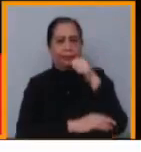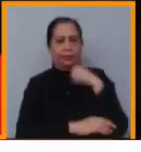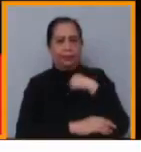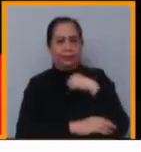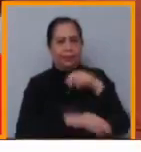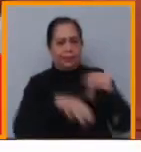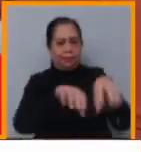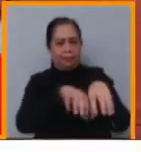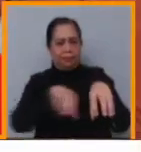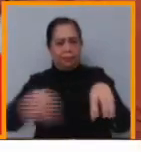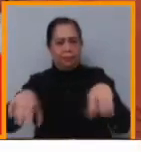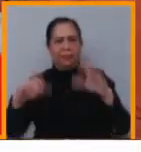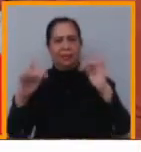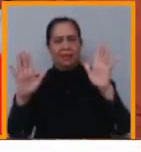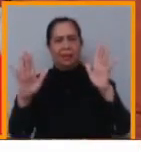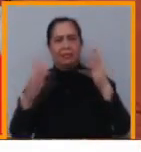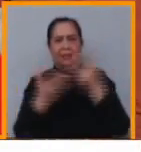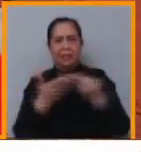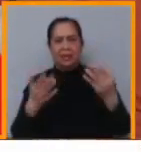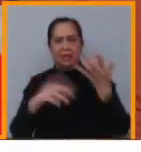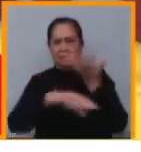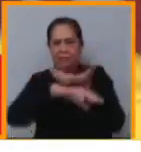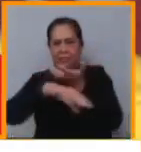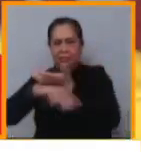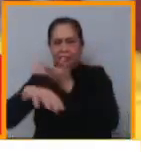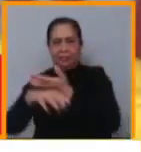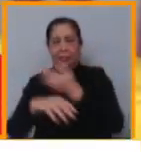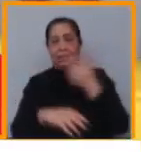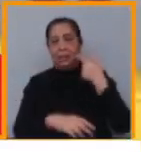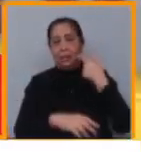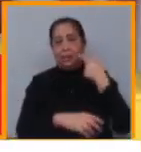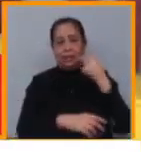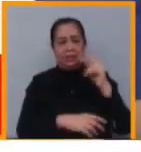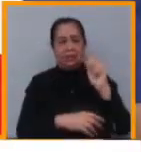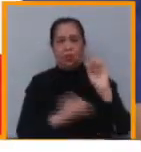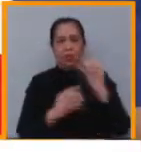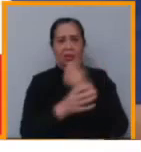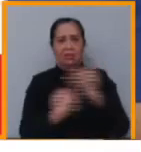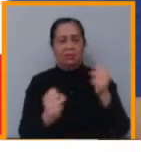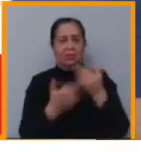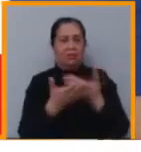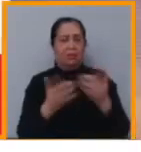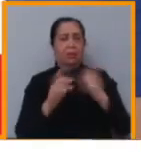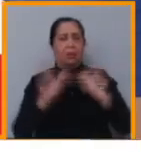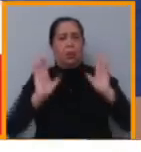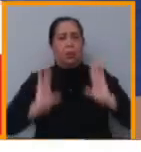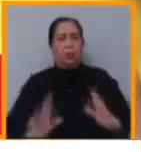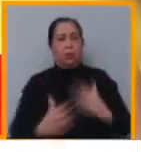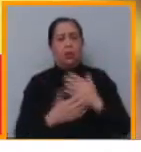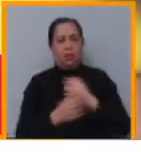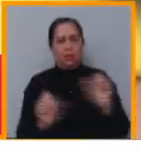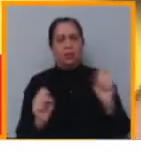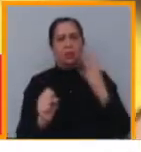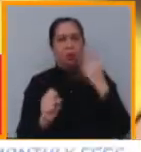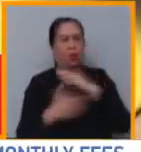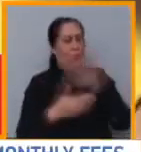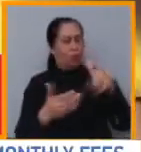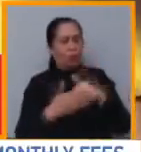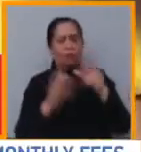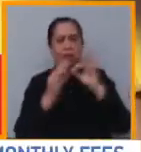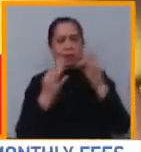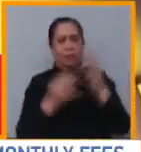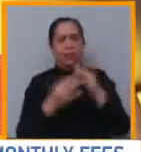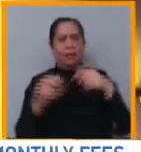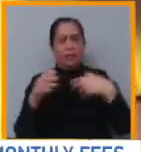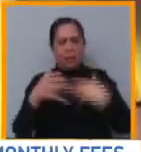light materials. Si Gina wala mang nailigtas na gamit. Malaki pa rin ang pasasalamat dahil nakalabas ang kanilang buong pamilya. Yung pamangking ko nasa